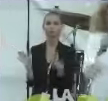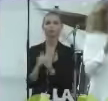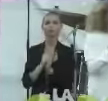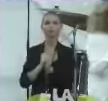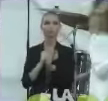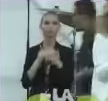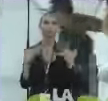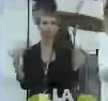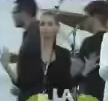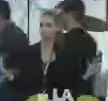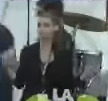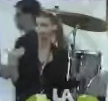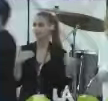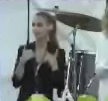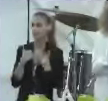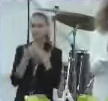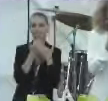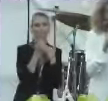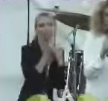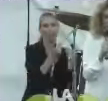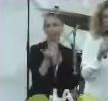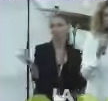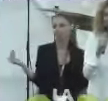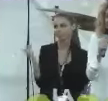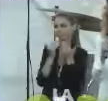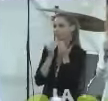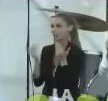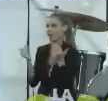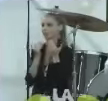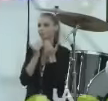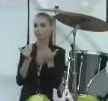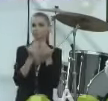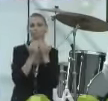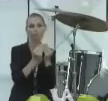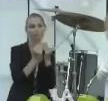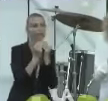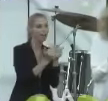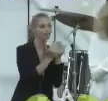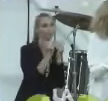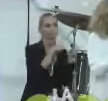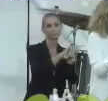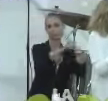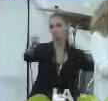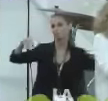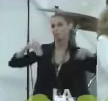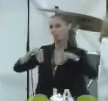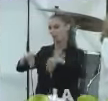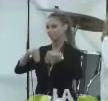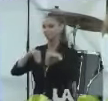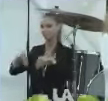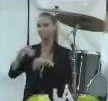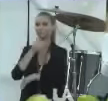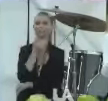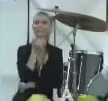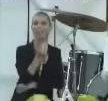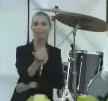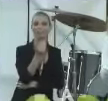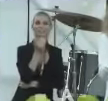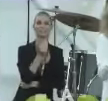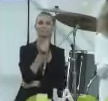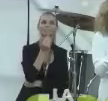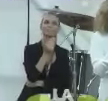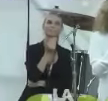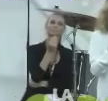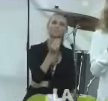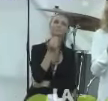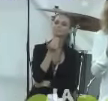Io vi ringrazio tanto. Ancora grazie per essere venuti qui senza contributi, senza